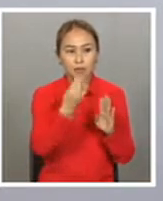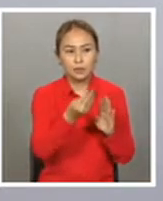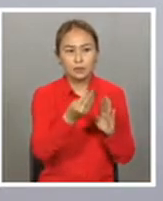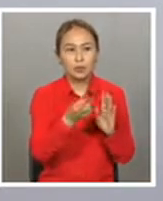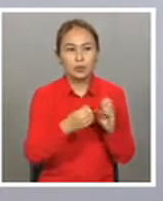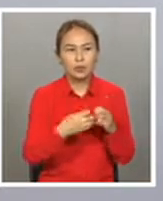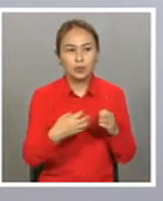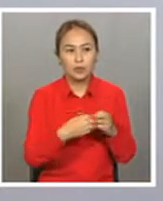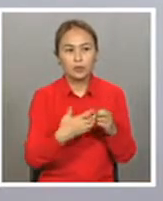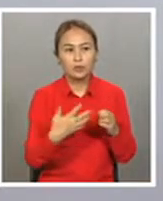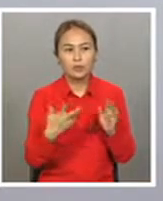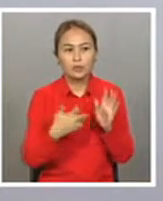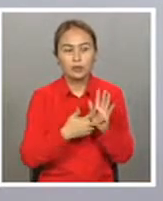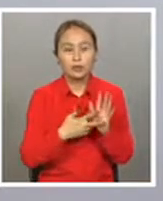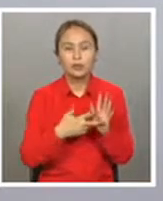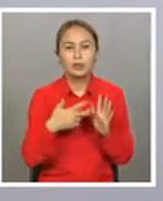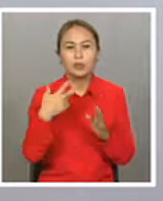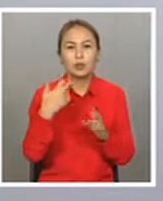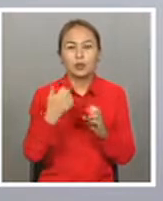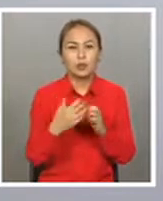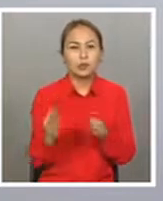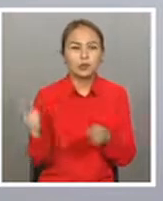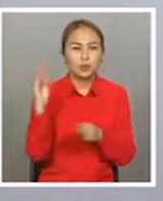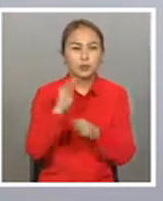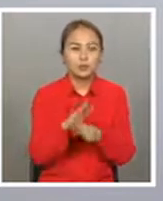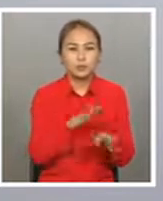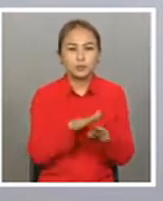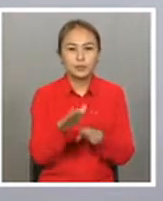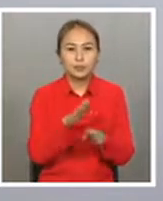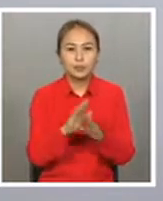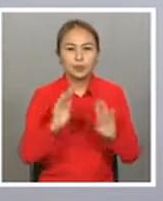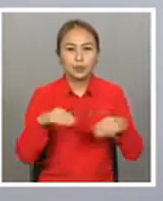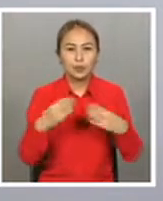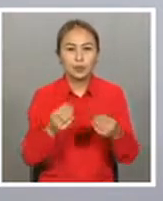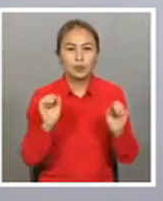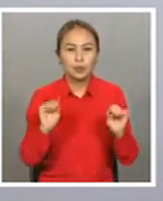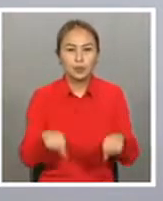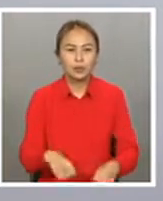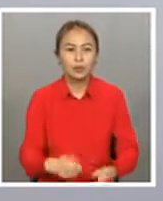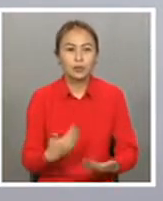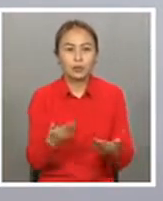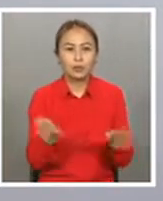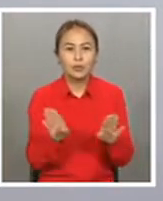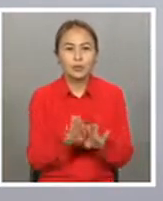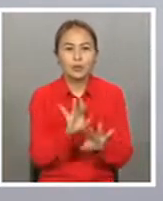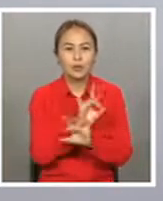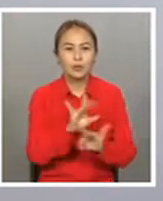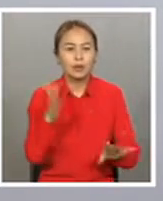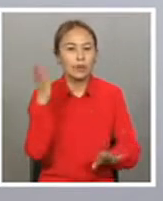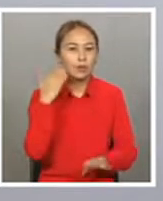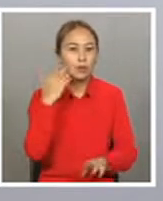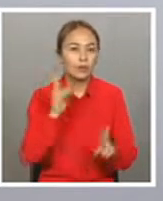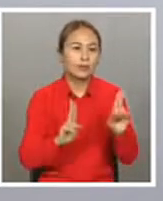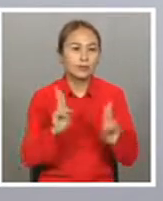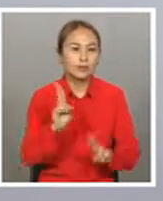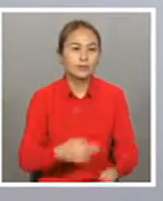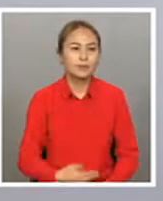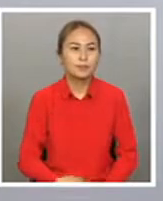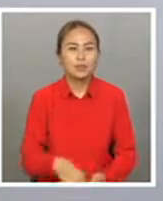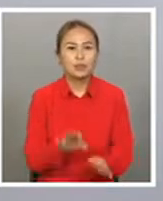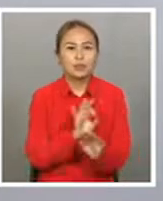15-ті 8-ден 3-ке 99 көбейткіш ретінде беруге болады. Бұл сіздерге айтылған оңай әдістің бірі.